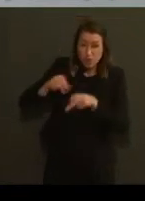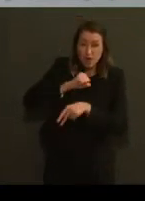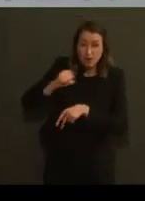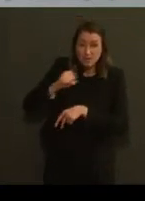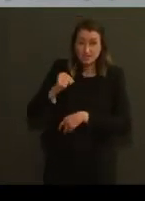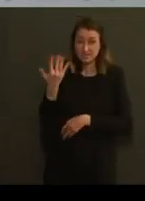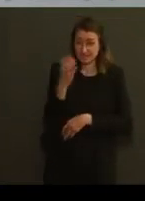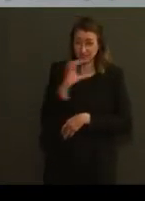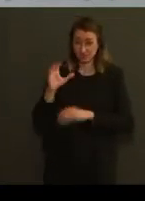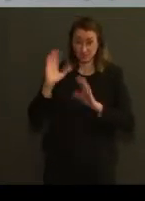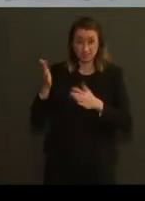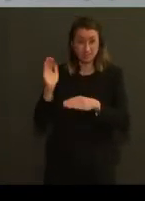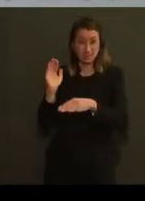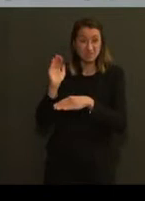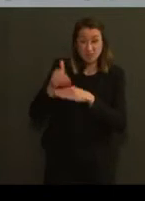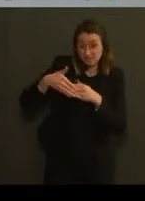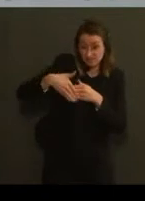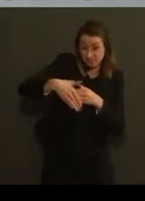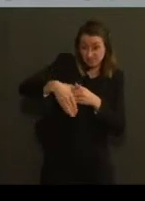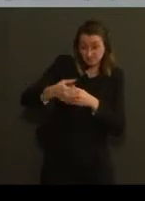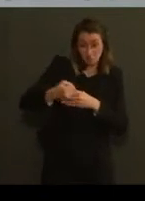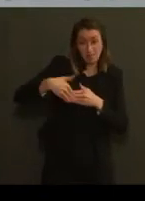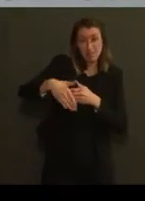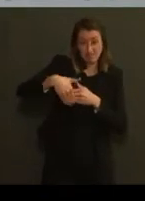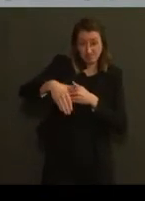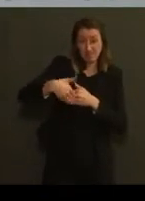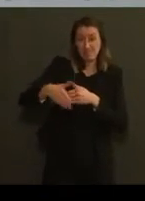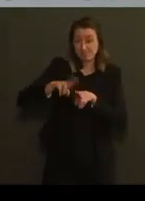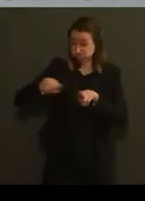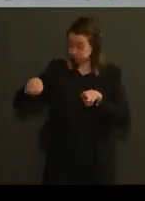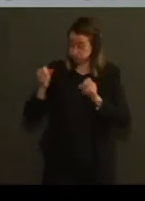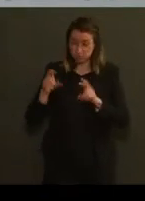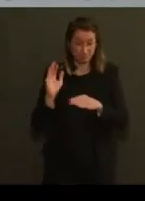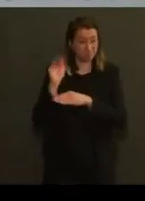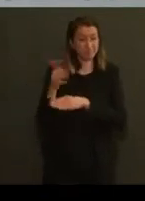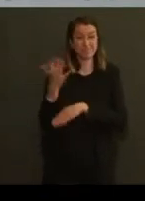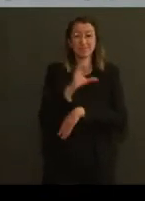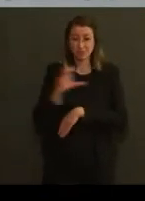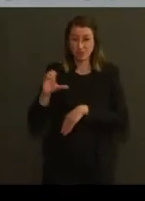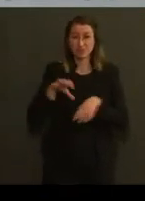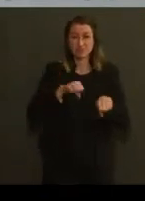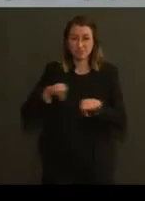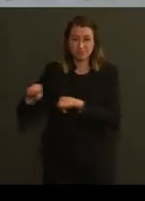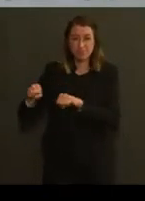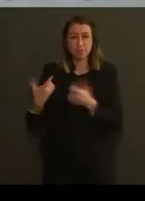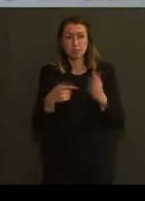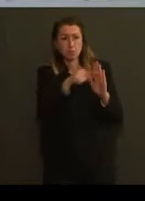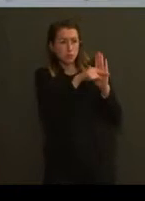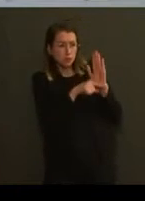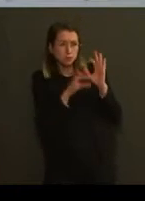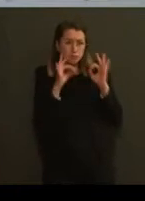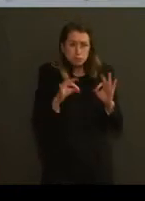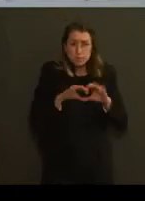semaine et que quel que soit l'impact des mesures, plus ou moins réelles, impact rapide, on aura 1000 patients en